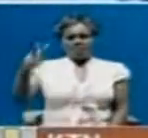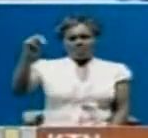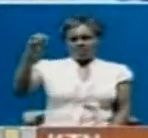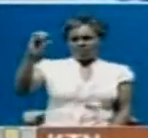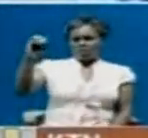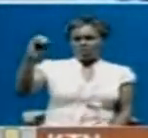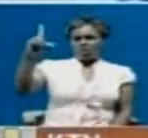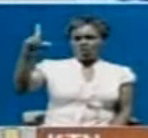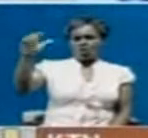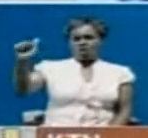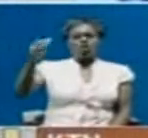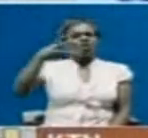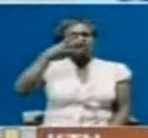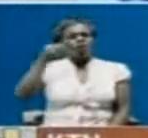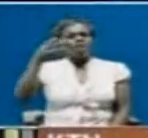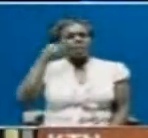Ndolo Sofapaka.